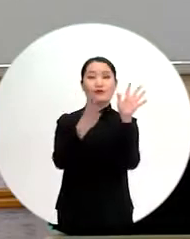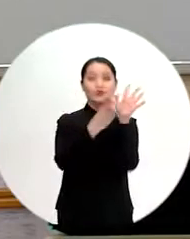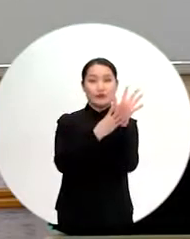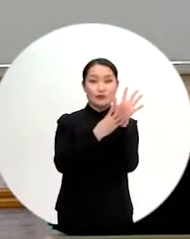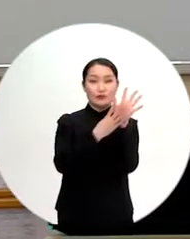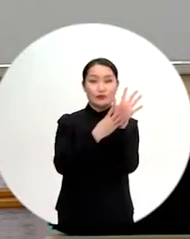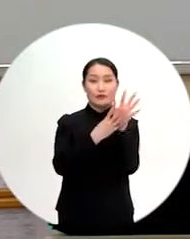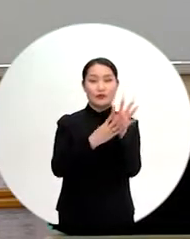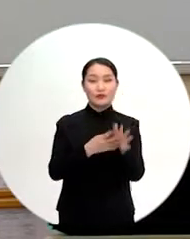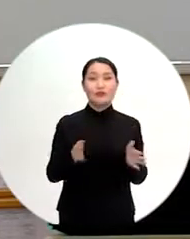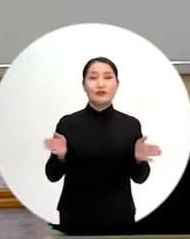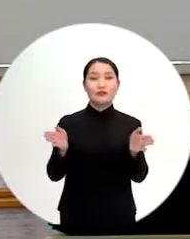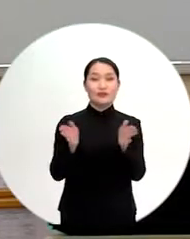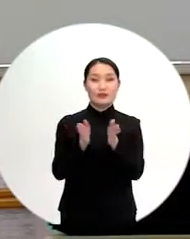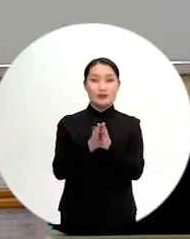Есэн хороо.